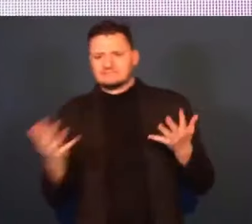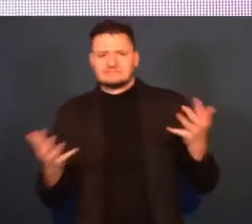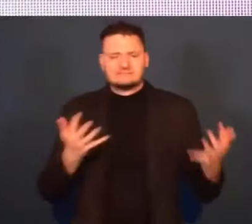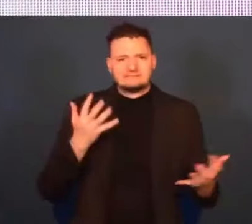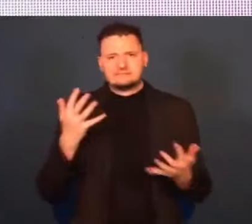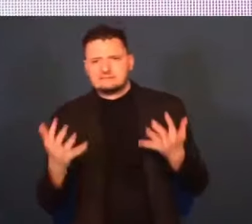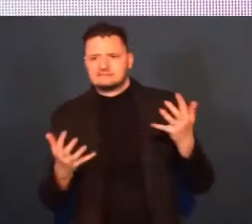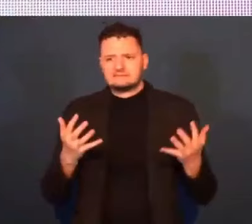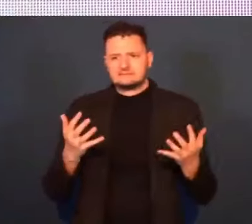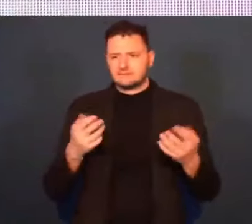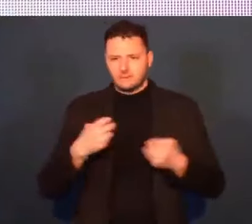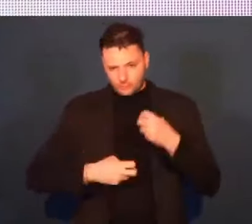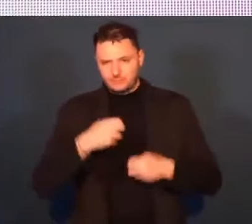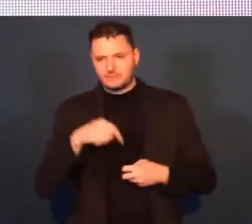каза.